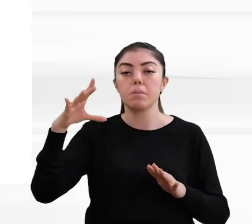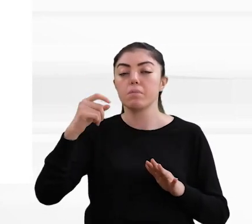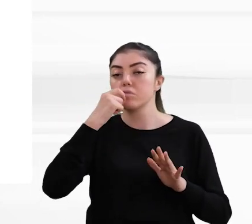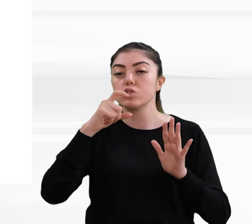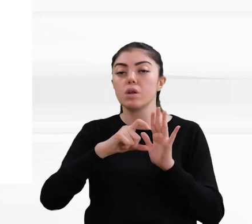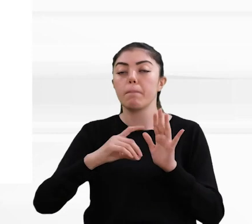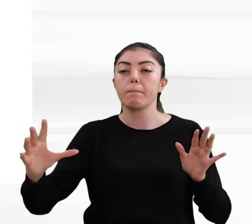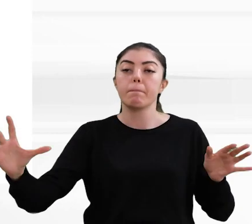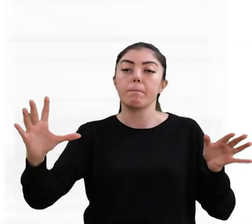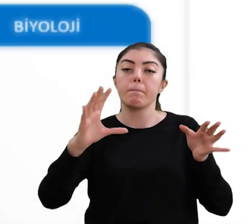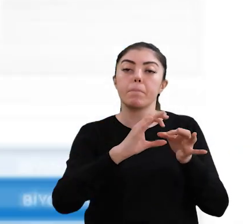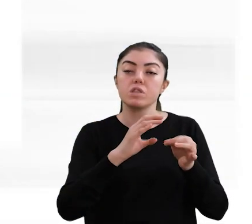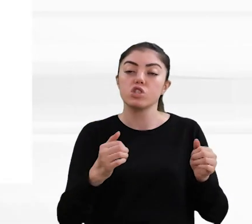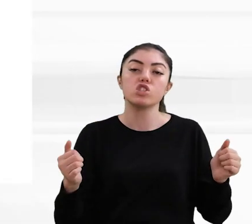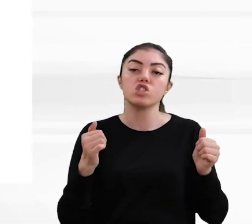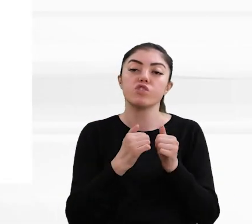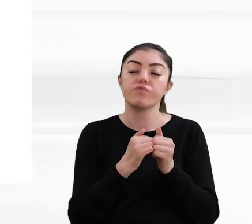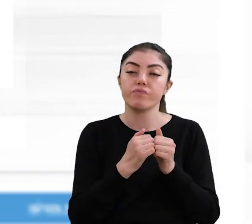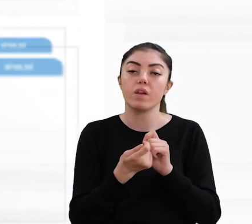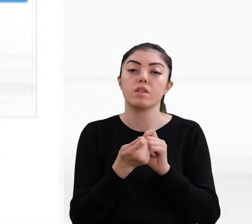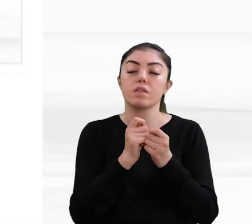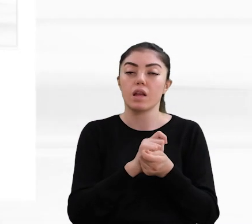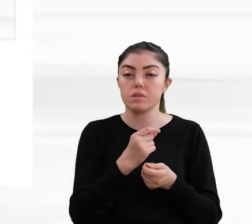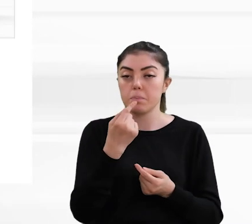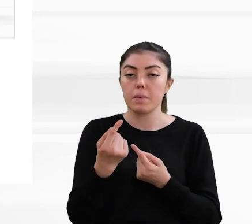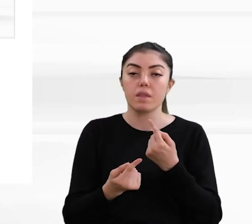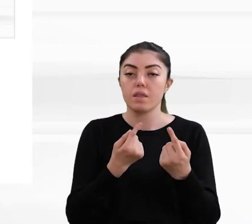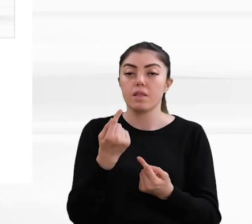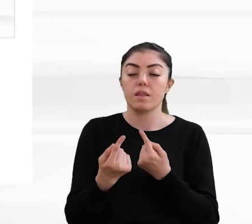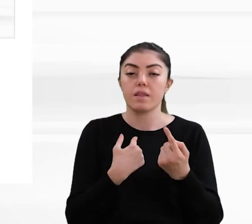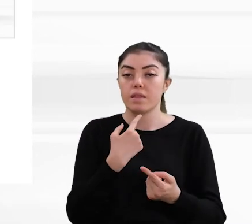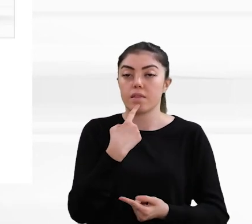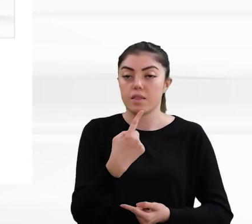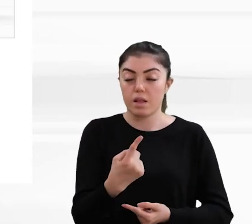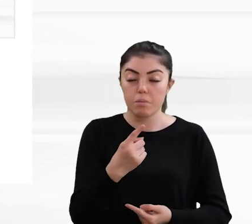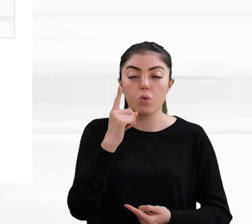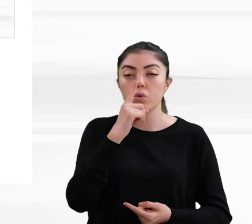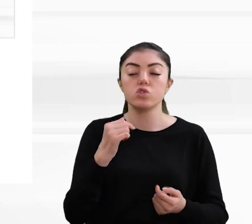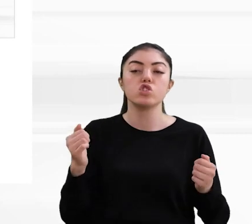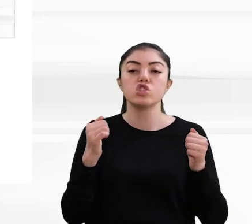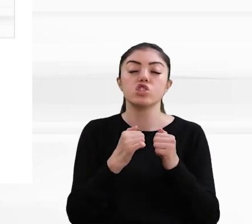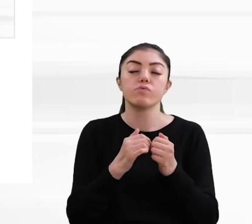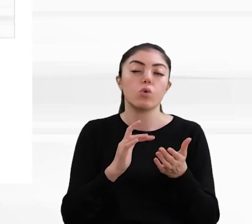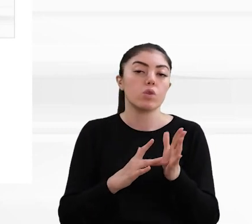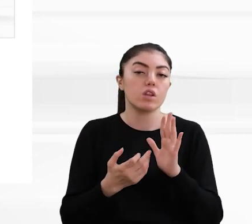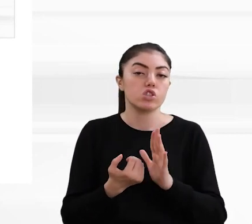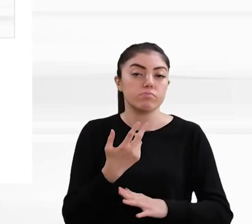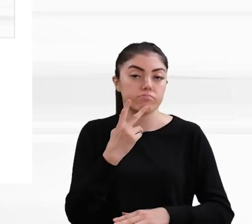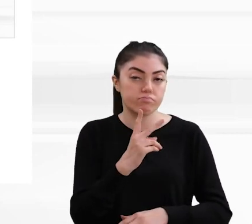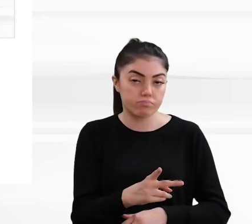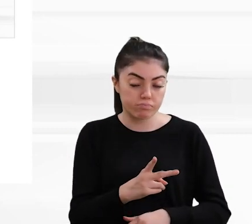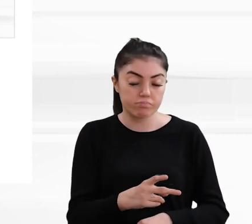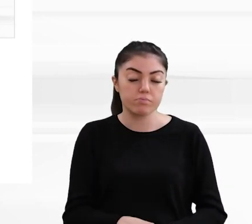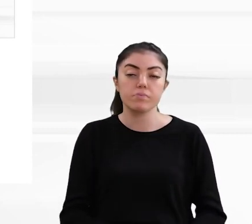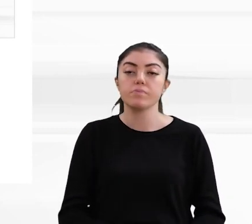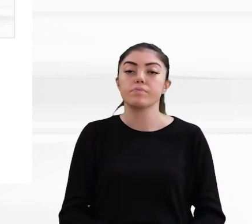çekilebilir çekti bunun sonucunda Biz çifte döllenme bitkilerde gözlenir demiştik Öyleyse çift döllenme gerçekleşmesi